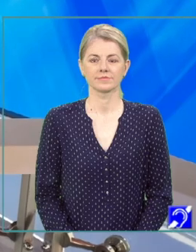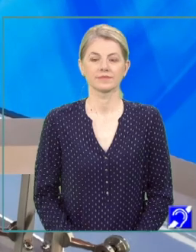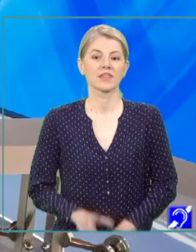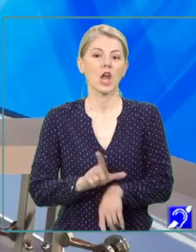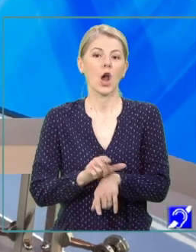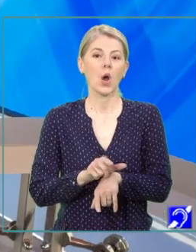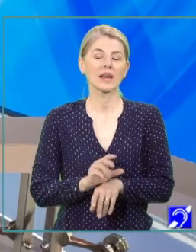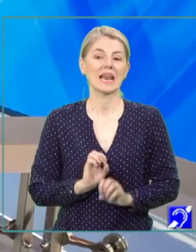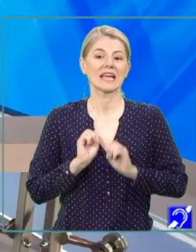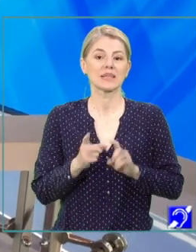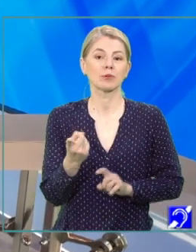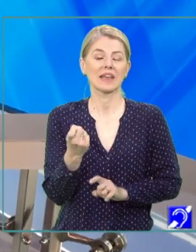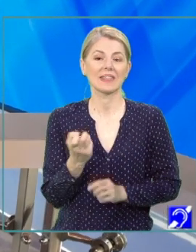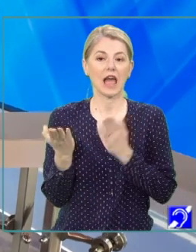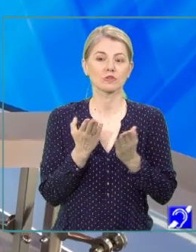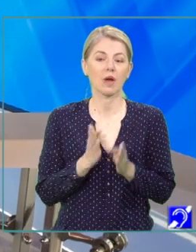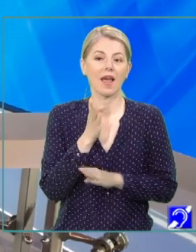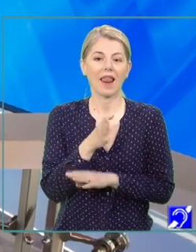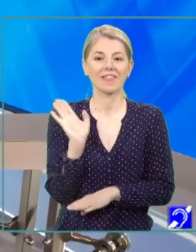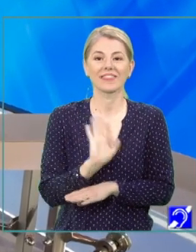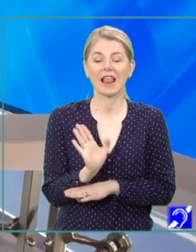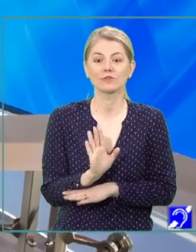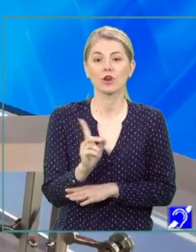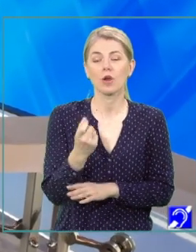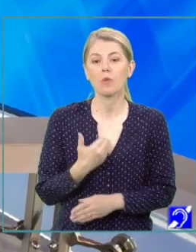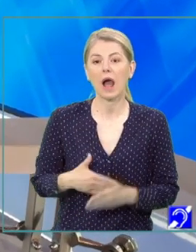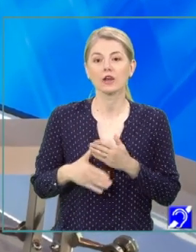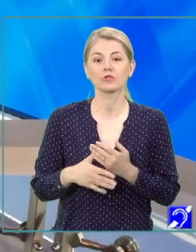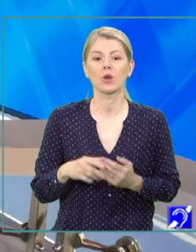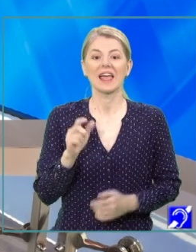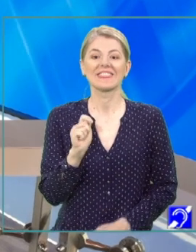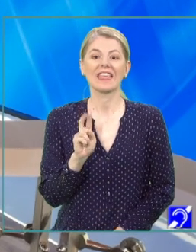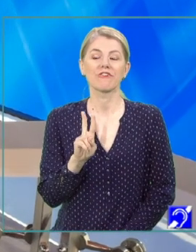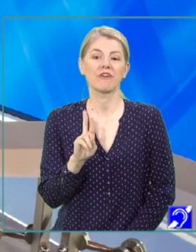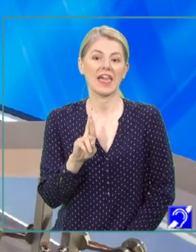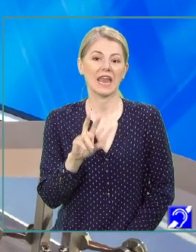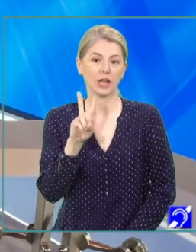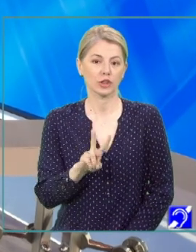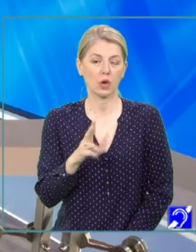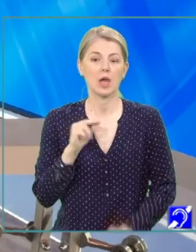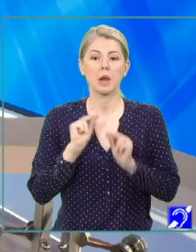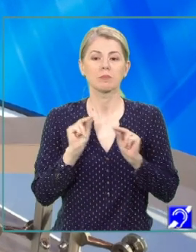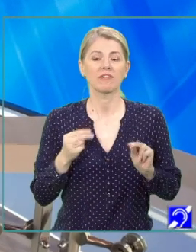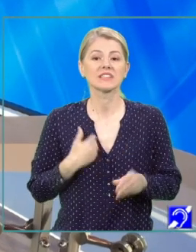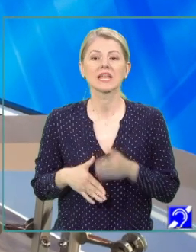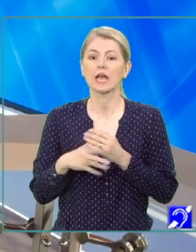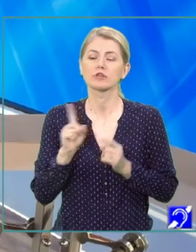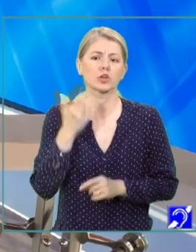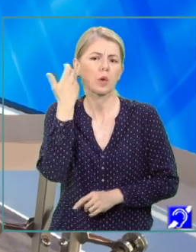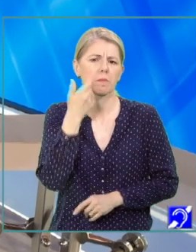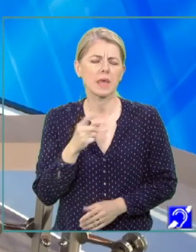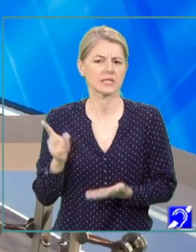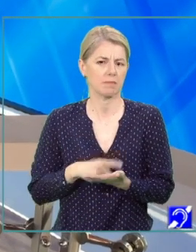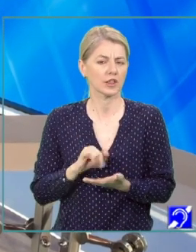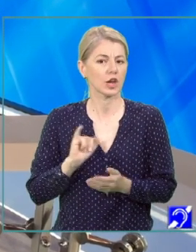Orele se mută din clasă la televizor. Prin intermediul TVR2, profesorii te ajută să nu pierzi materia și îți